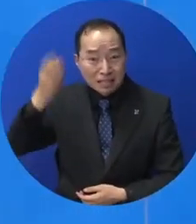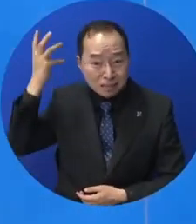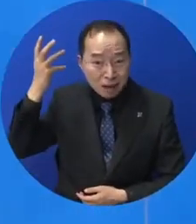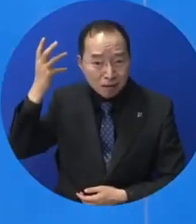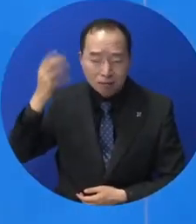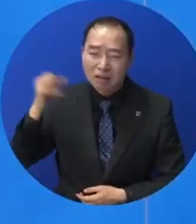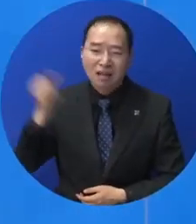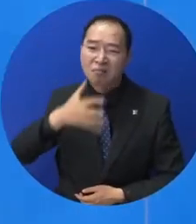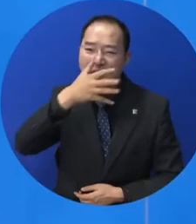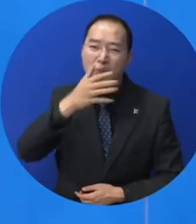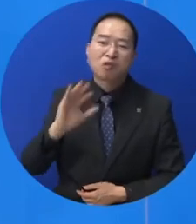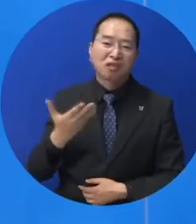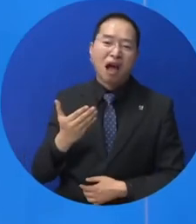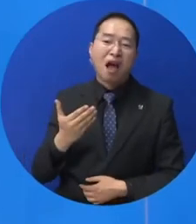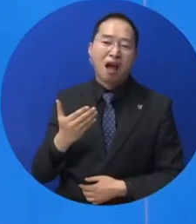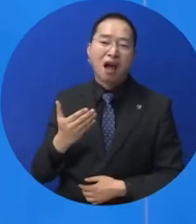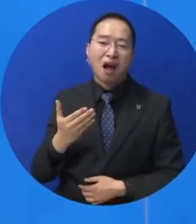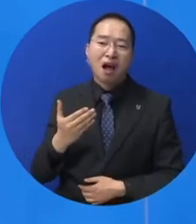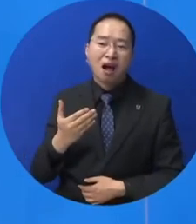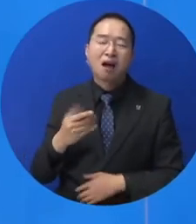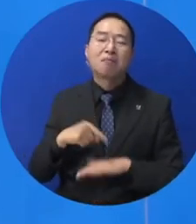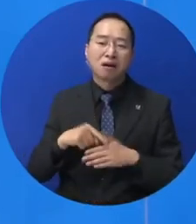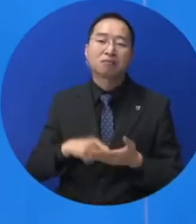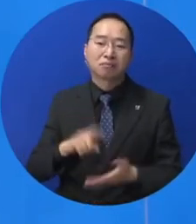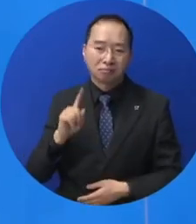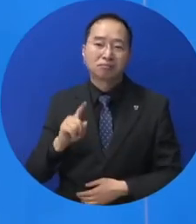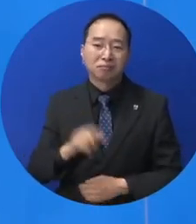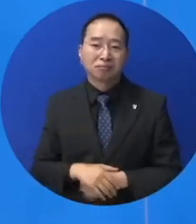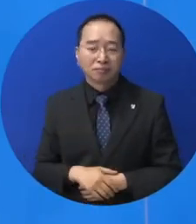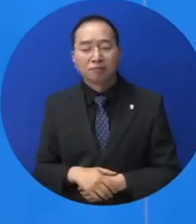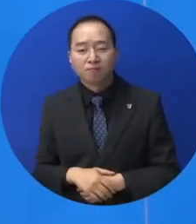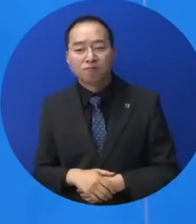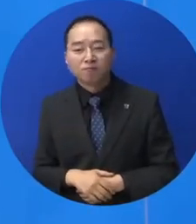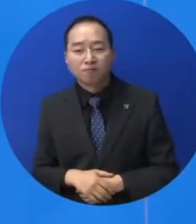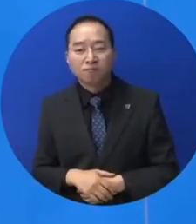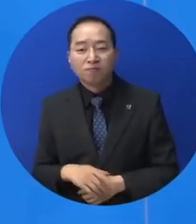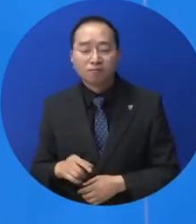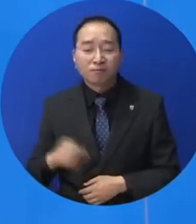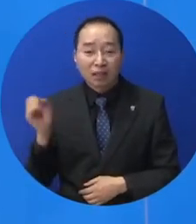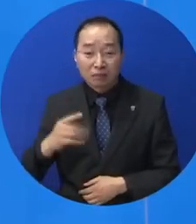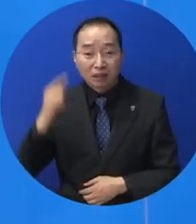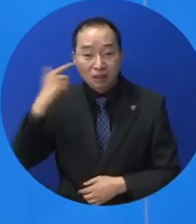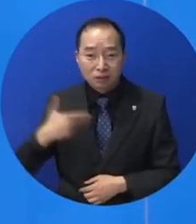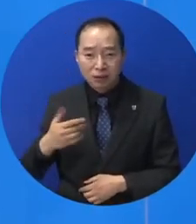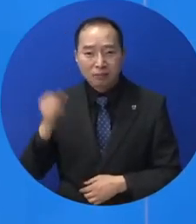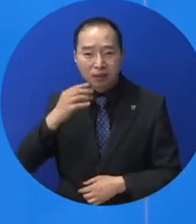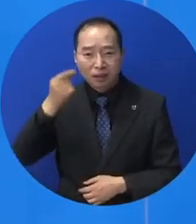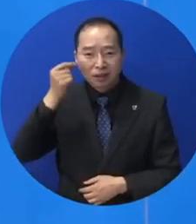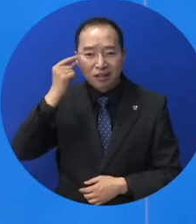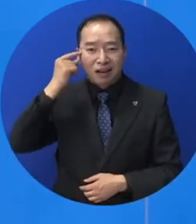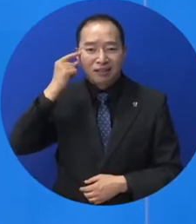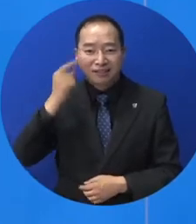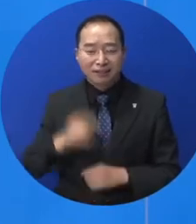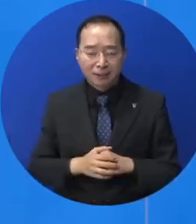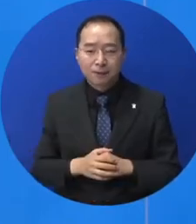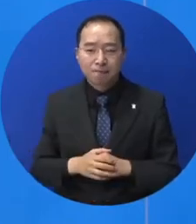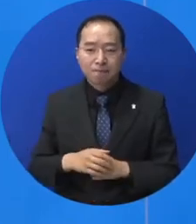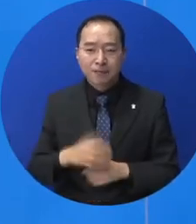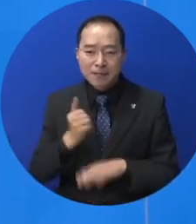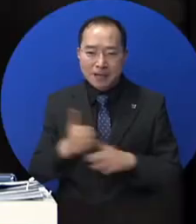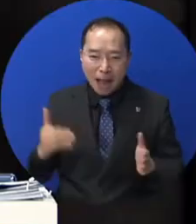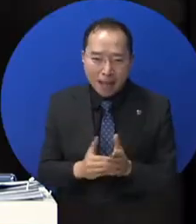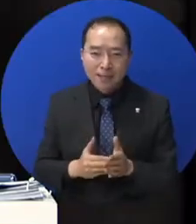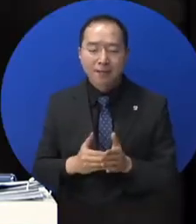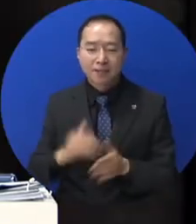다시 바보 되는 거다. 이런 마음. 네. 뭐 갑자기 말씀하시니까 그때가 떠오르네요. 네. 네. 끝까지 지켜내겠습니다. 네,